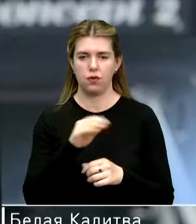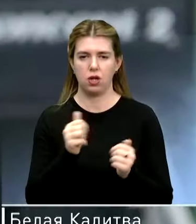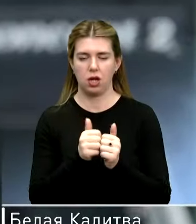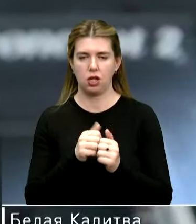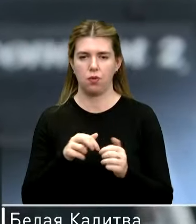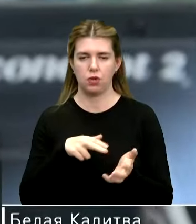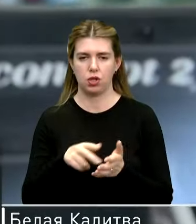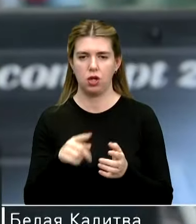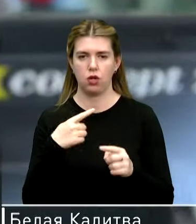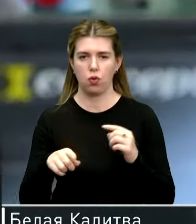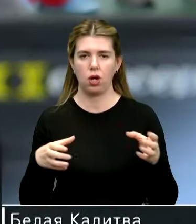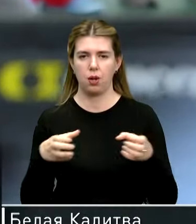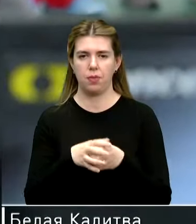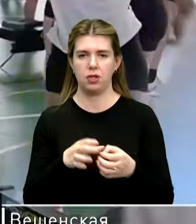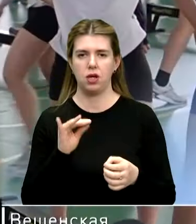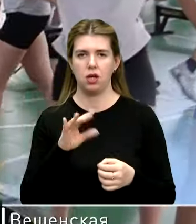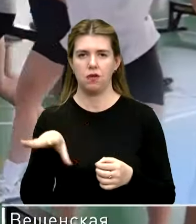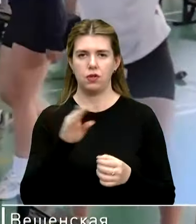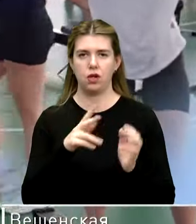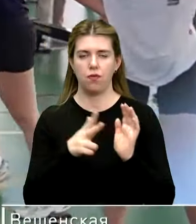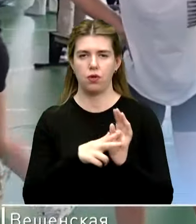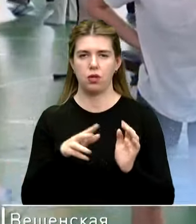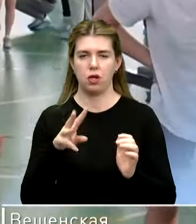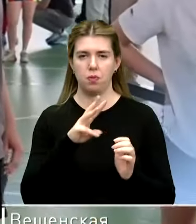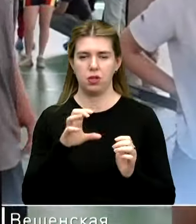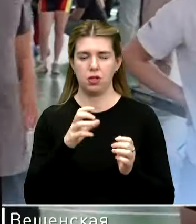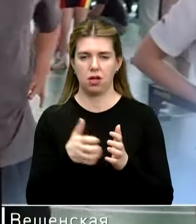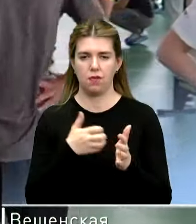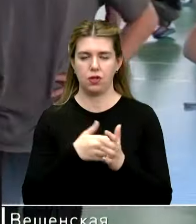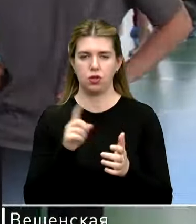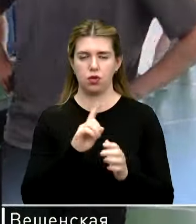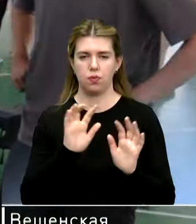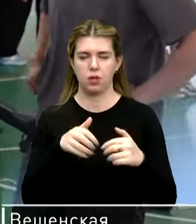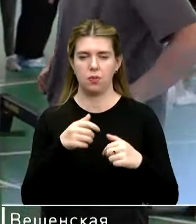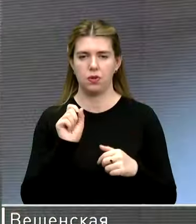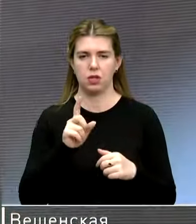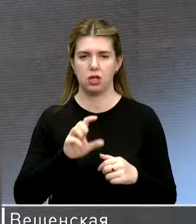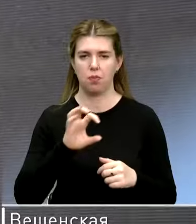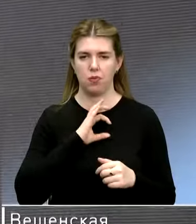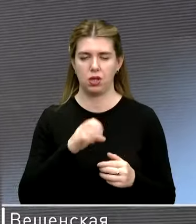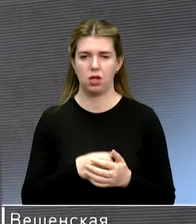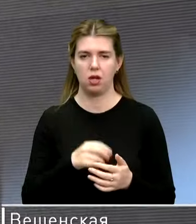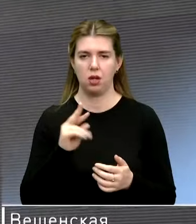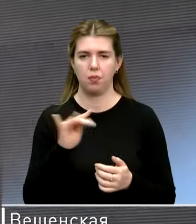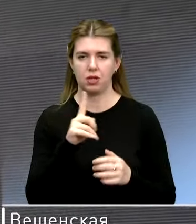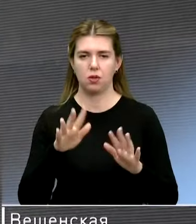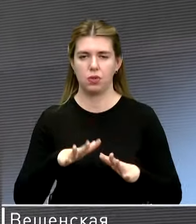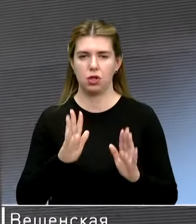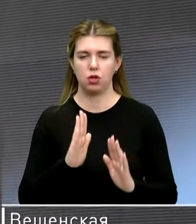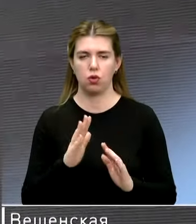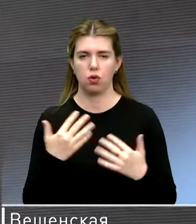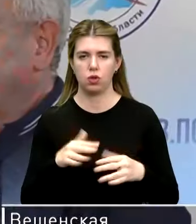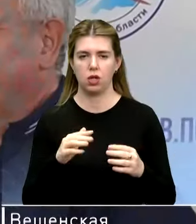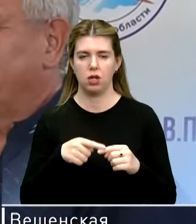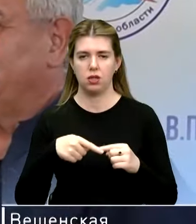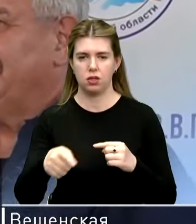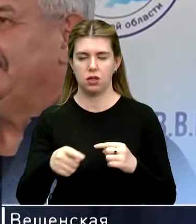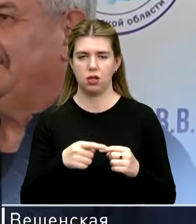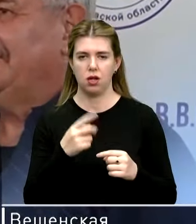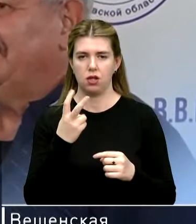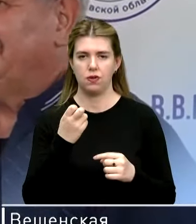шли вровень с другой командой. Однако 8 миллисекунд не хватило, чтобы забрать золотые медали. Призовые места только уже в